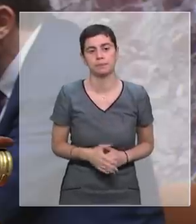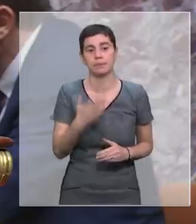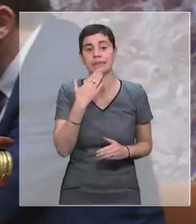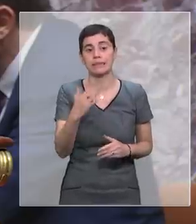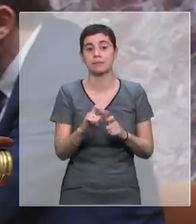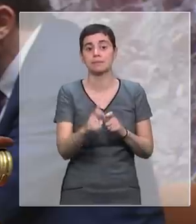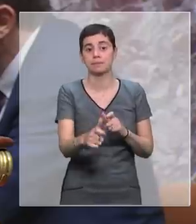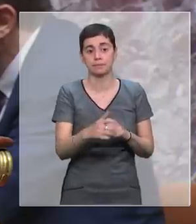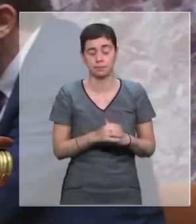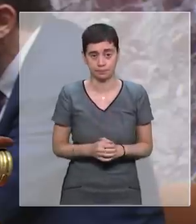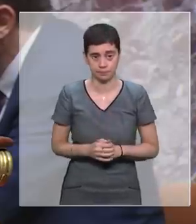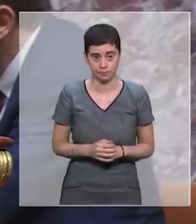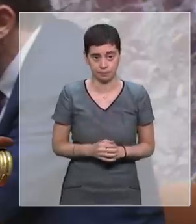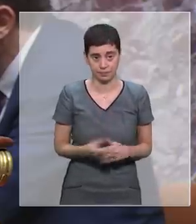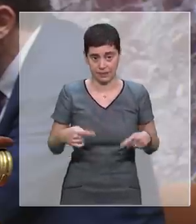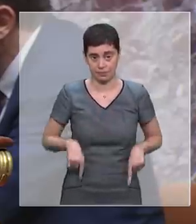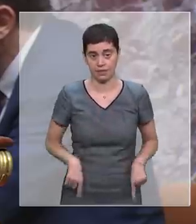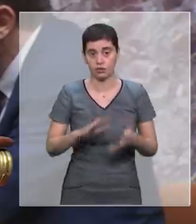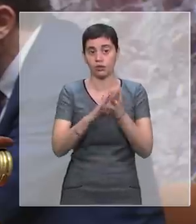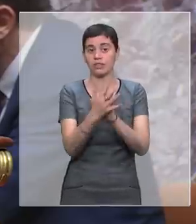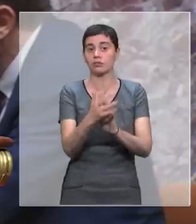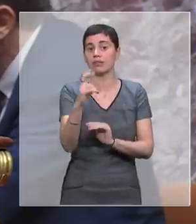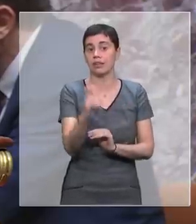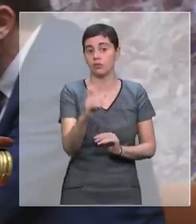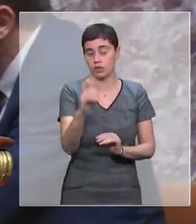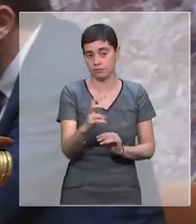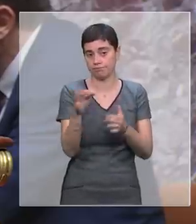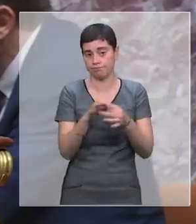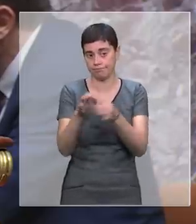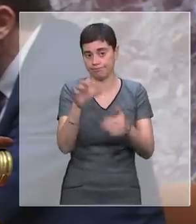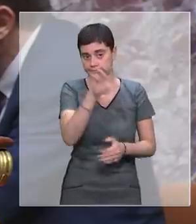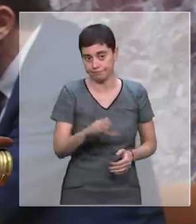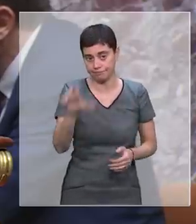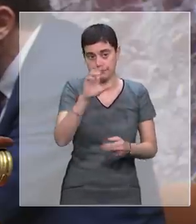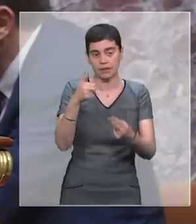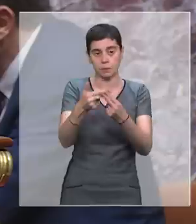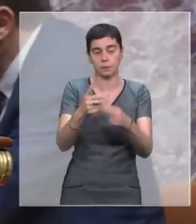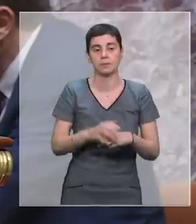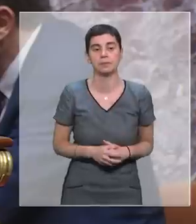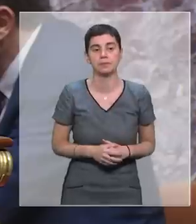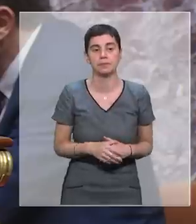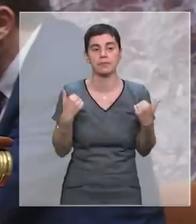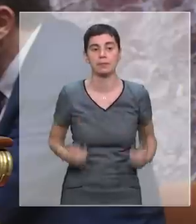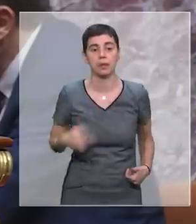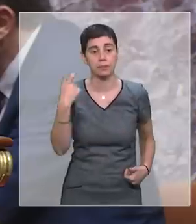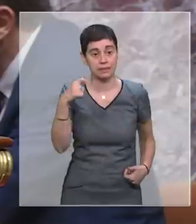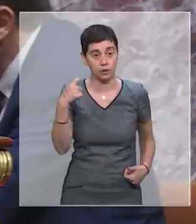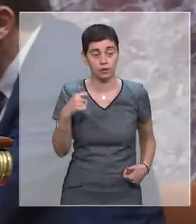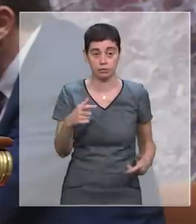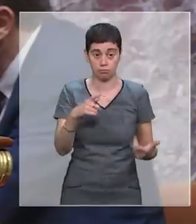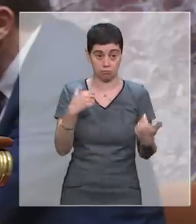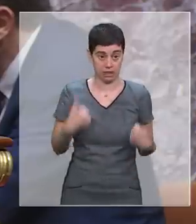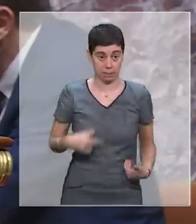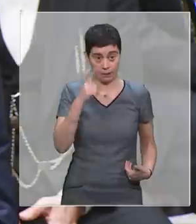est à monsieur Christophe Béchu, ministre de la Transition écologique et de la Cohésion des territoires. Madame la présidente, mesdames et messieurs les